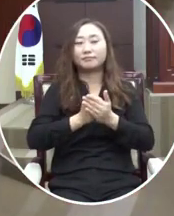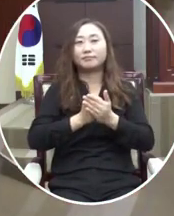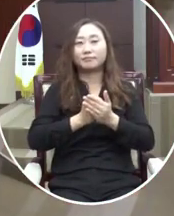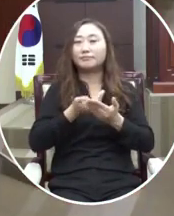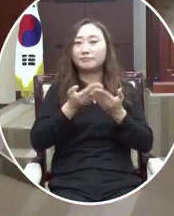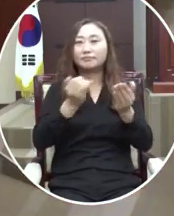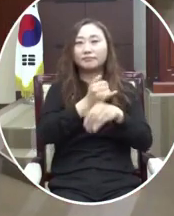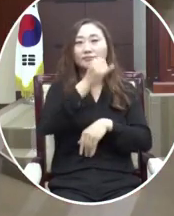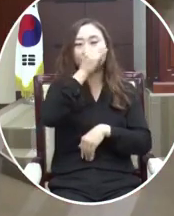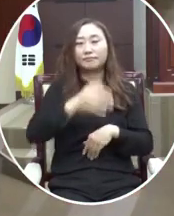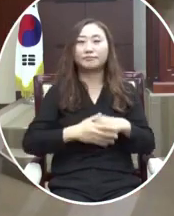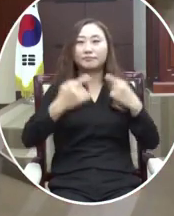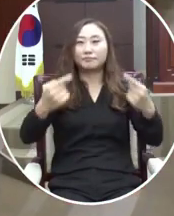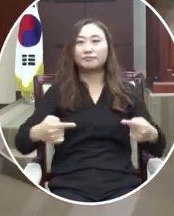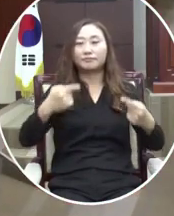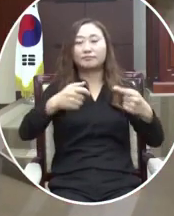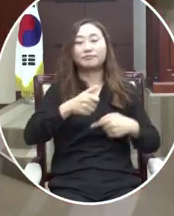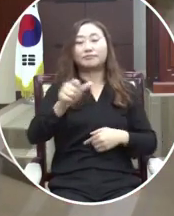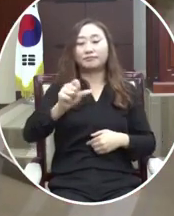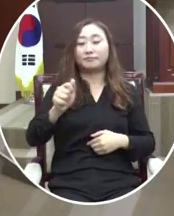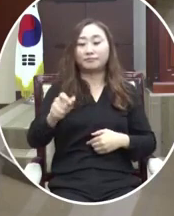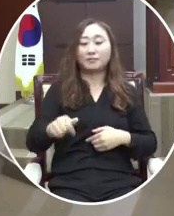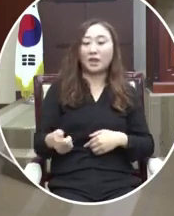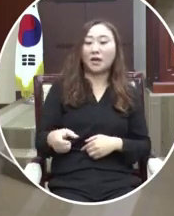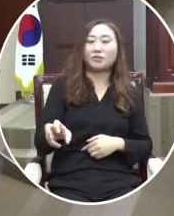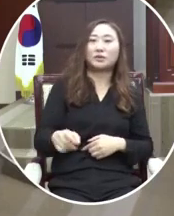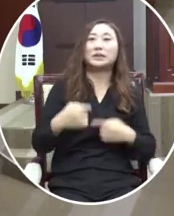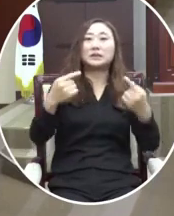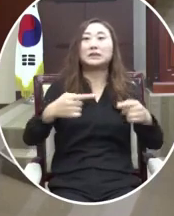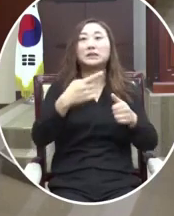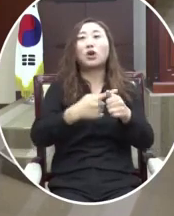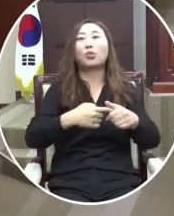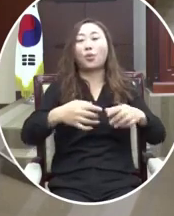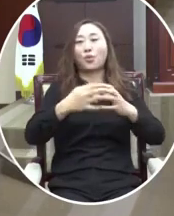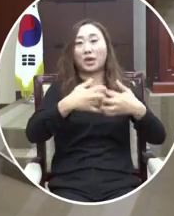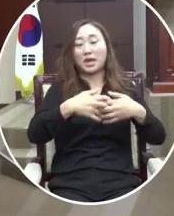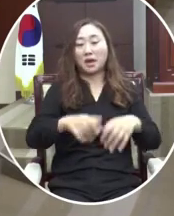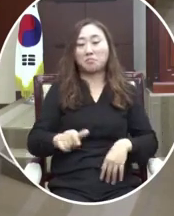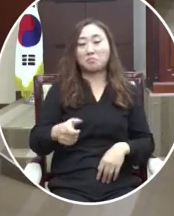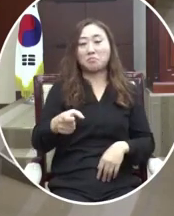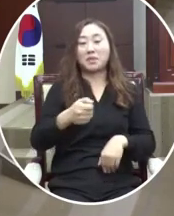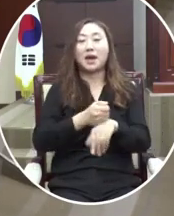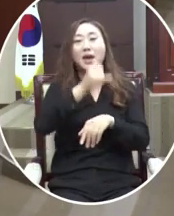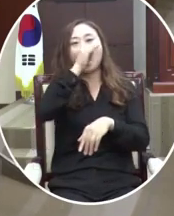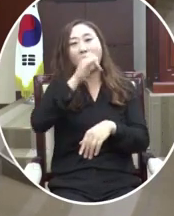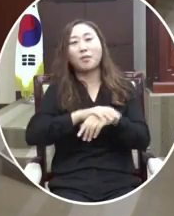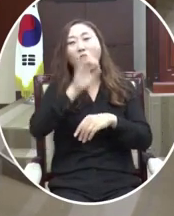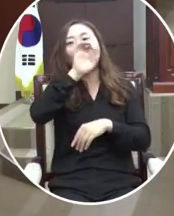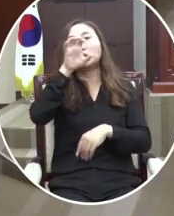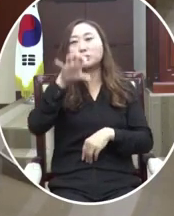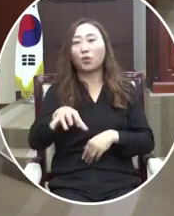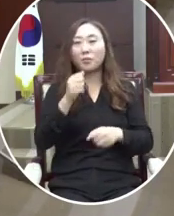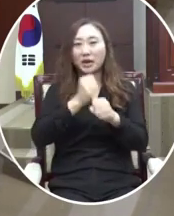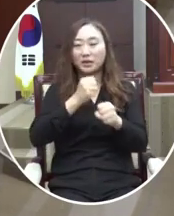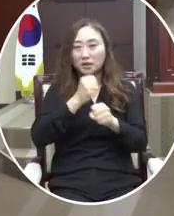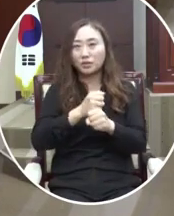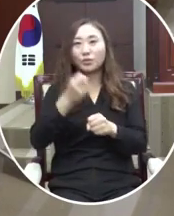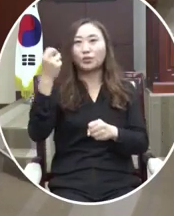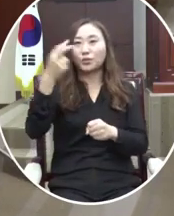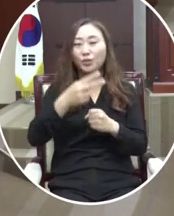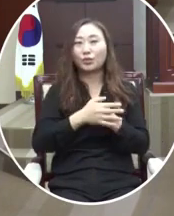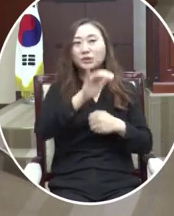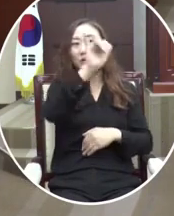나가겠습니다 전동보장구 운전 연습장을 조성해 안전한 작동 교육으로 이동 편의성을